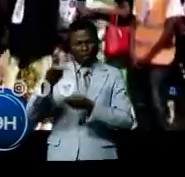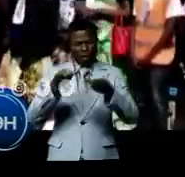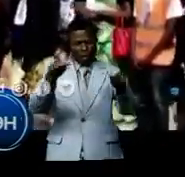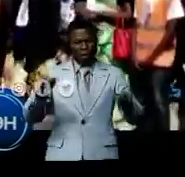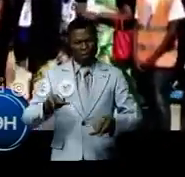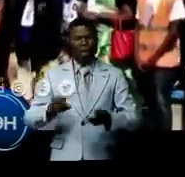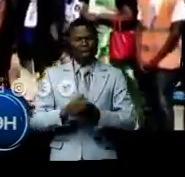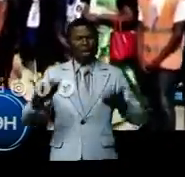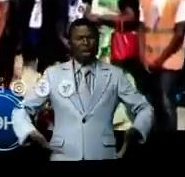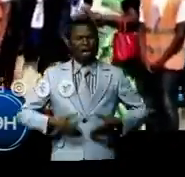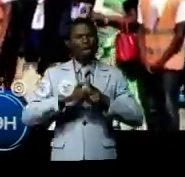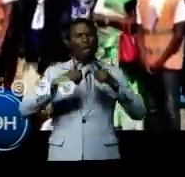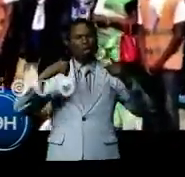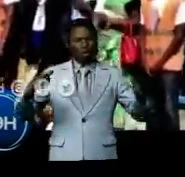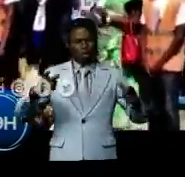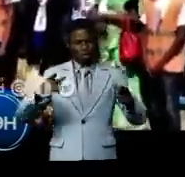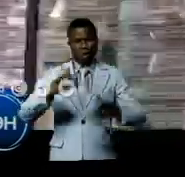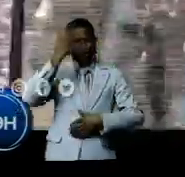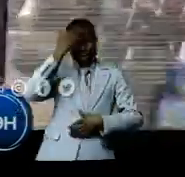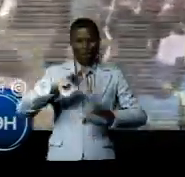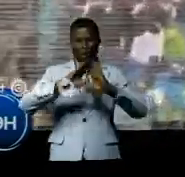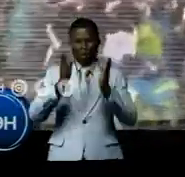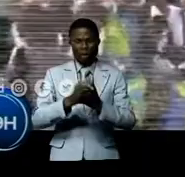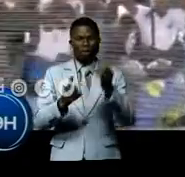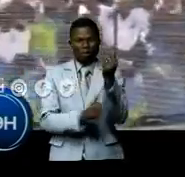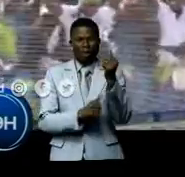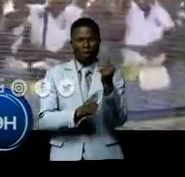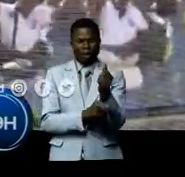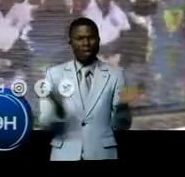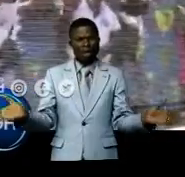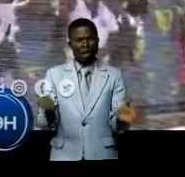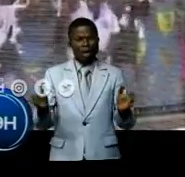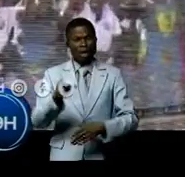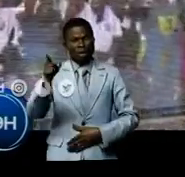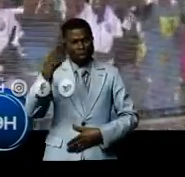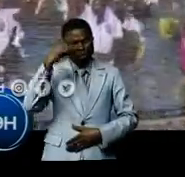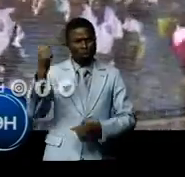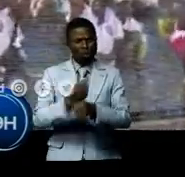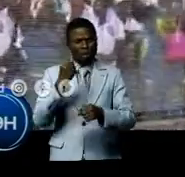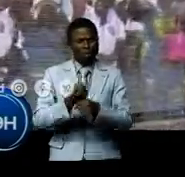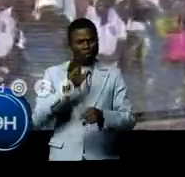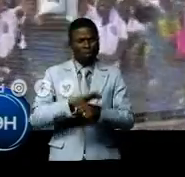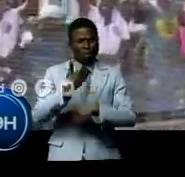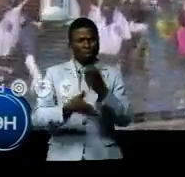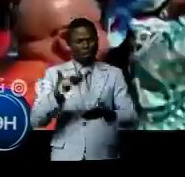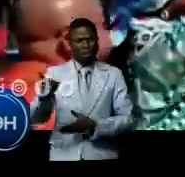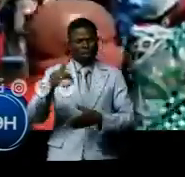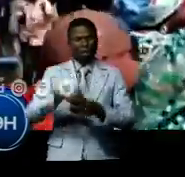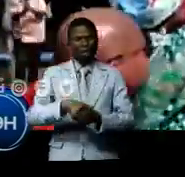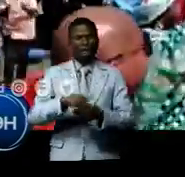lire une joie immense sur tous les visages de ses administrés venus l'encourager pour ses énormes réalisations